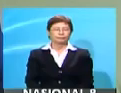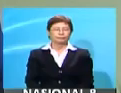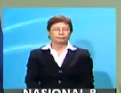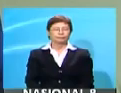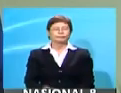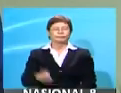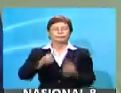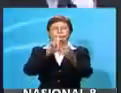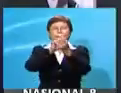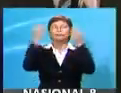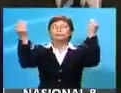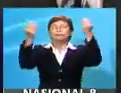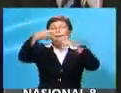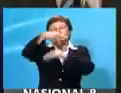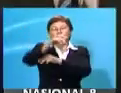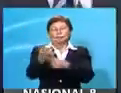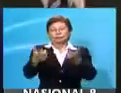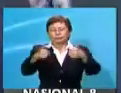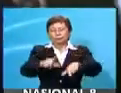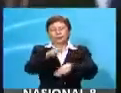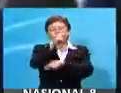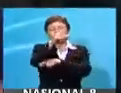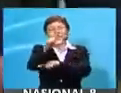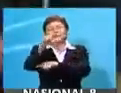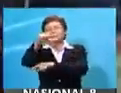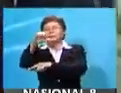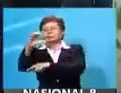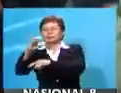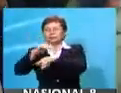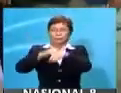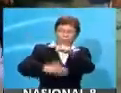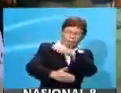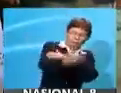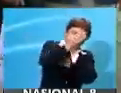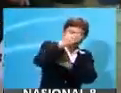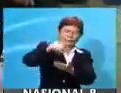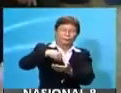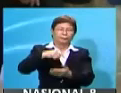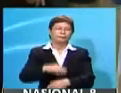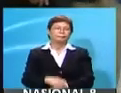and Majlis SID media yang berlangsung di klgcc pagi